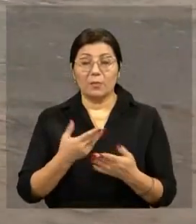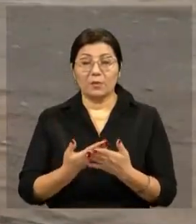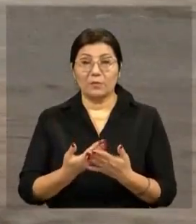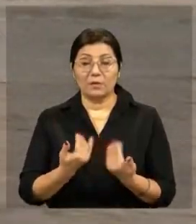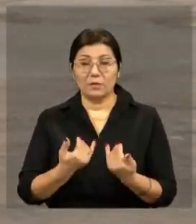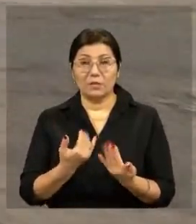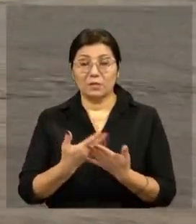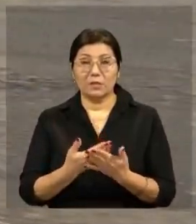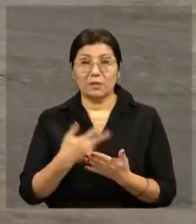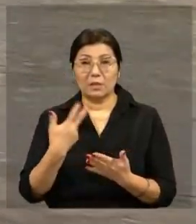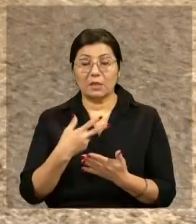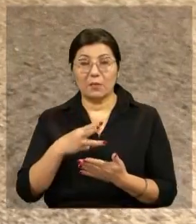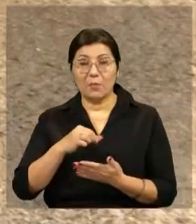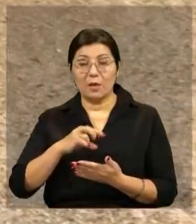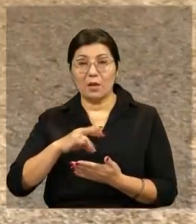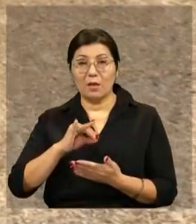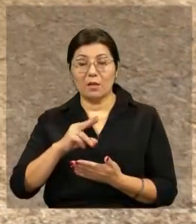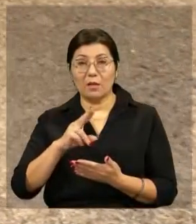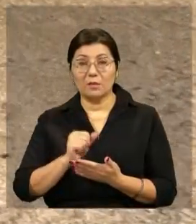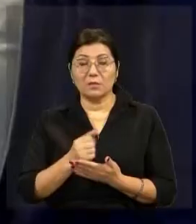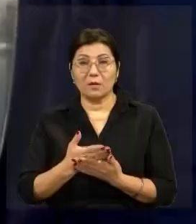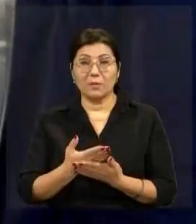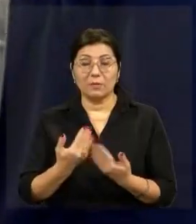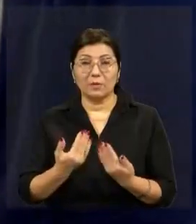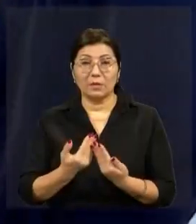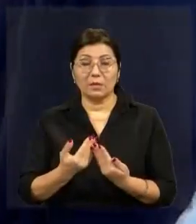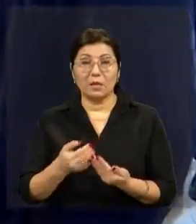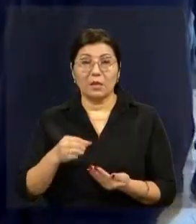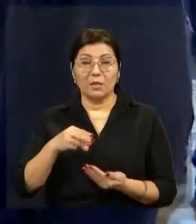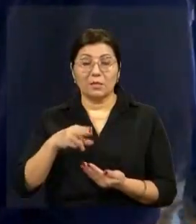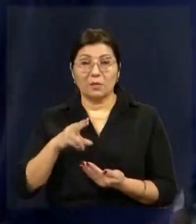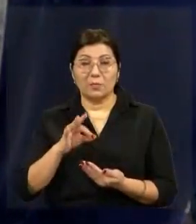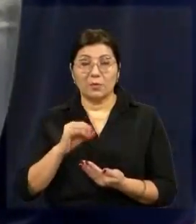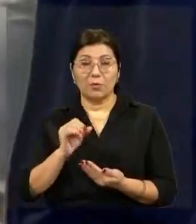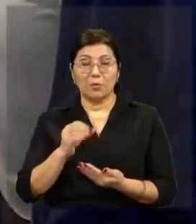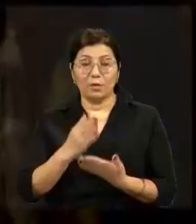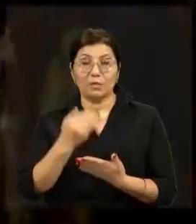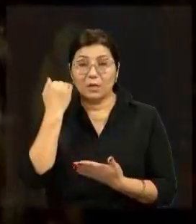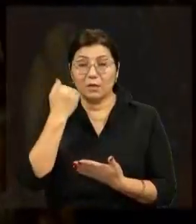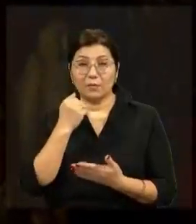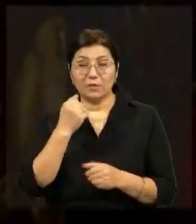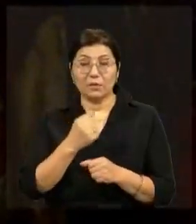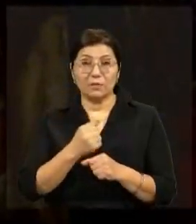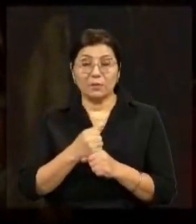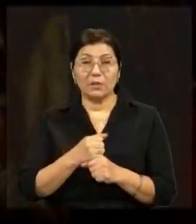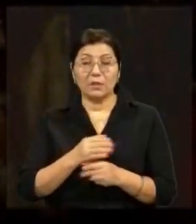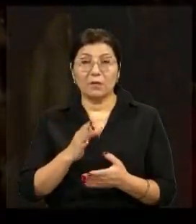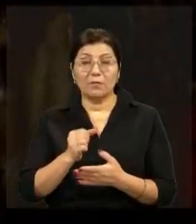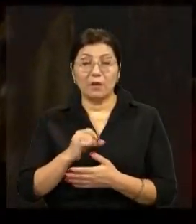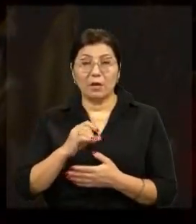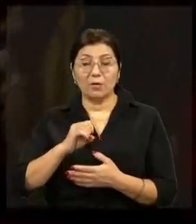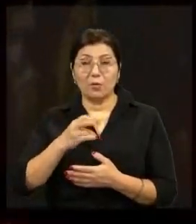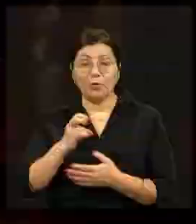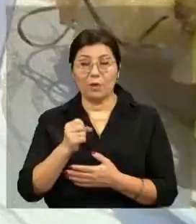наличии УТО имеется мельница, хлебозавод в областном центре, а в Степном выпускаются качественные колбасные изделия в собственном цеху. Вареная, копченая